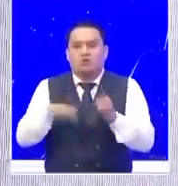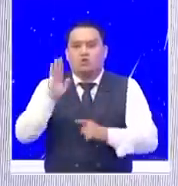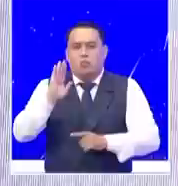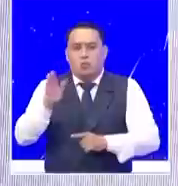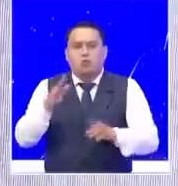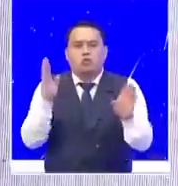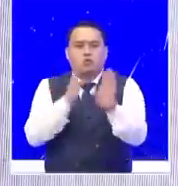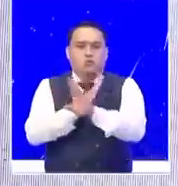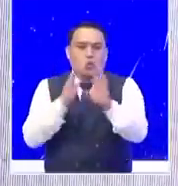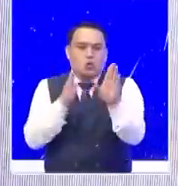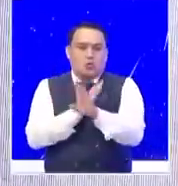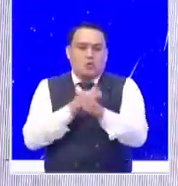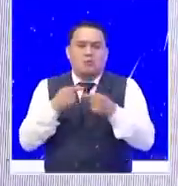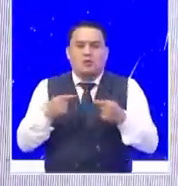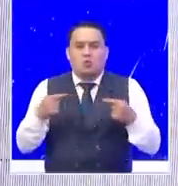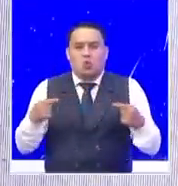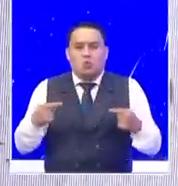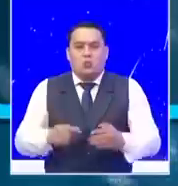Но судьба решила иначе.